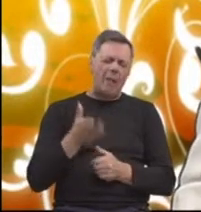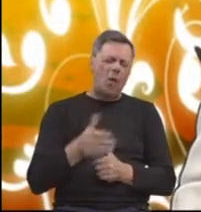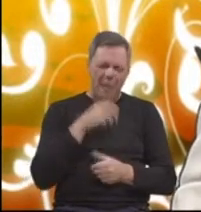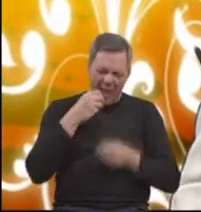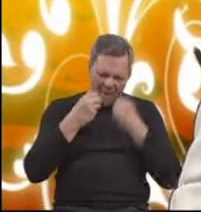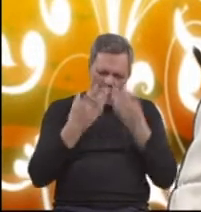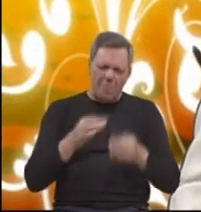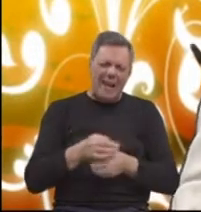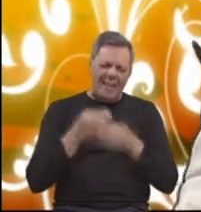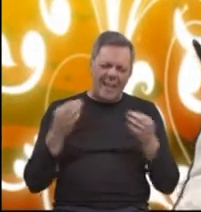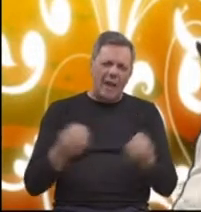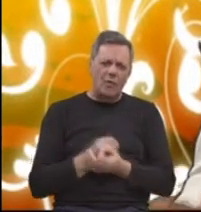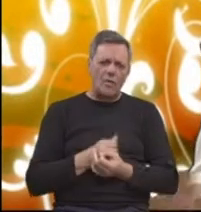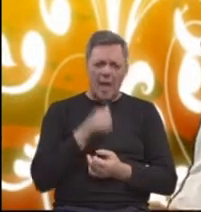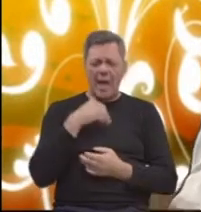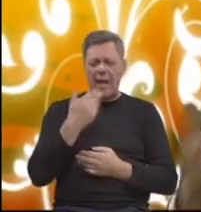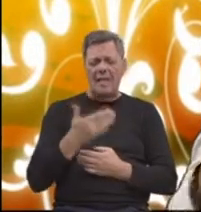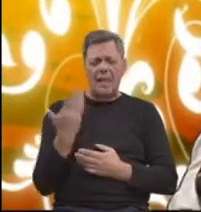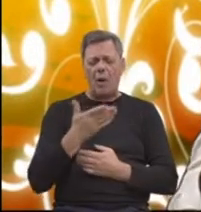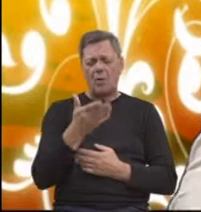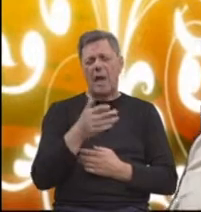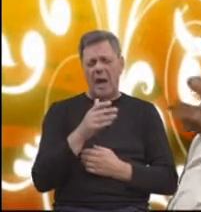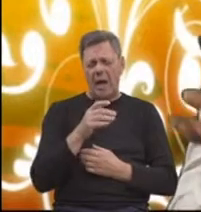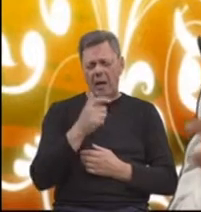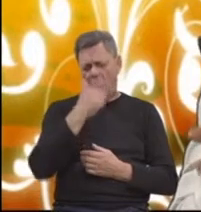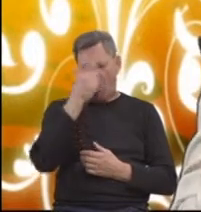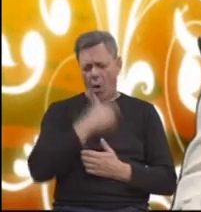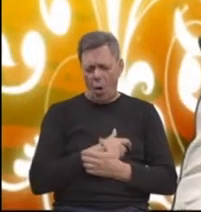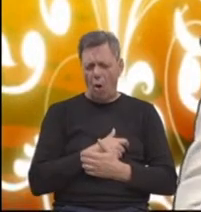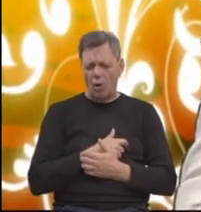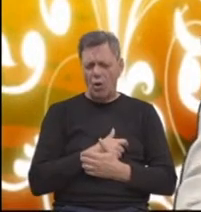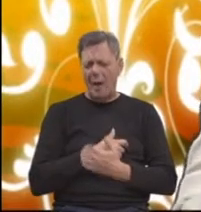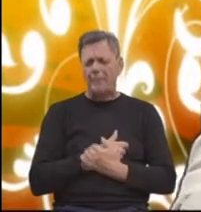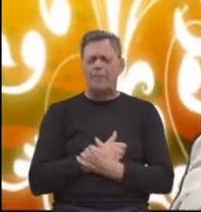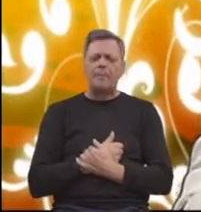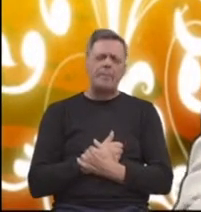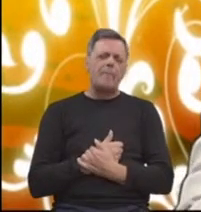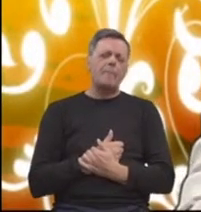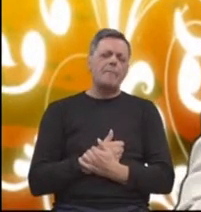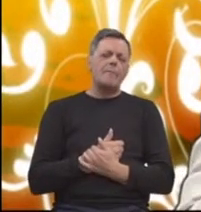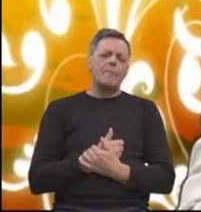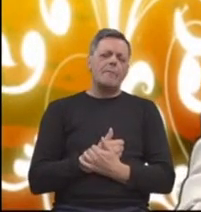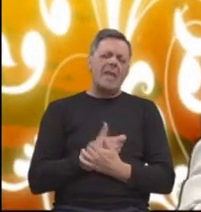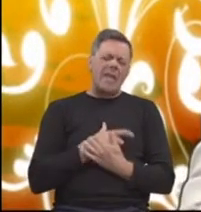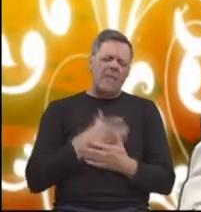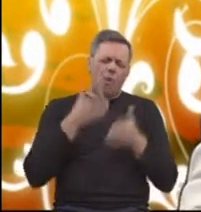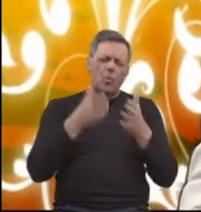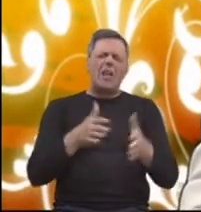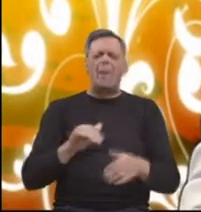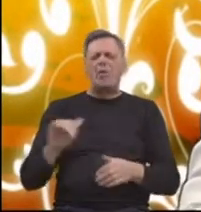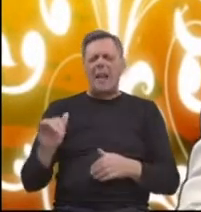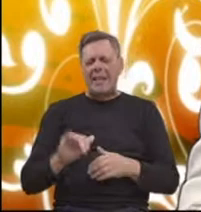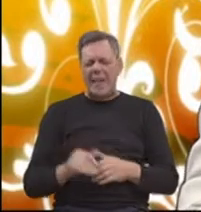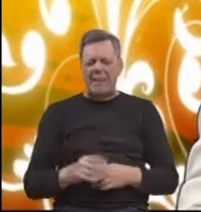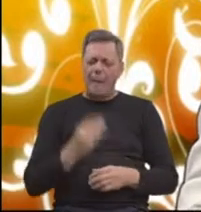informirati i javnost, a i kasnije kako ta osoba iz te sredine, Sara je spomenula, u obitelji pa se nekako fokusiramo na dijete i na prehranu